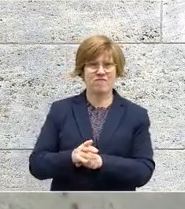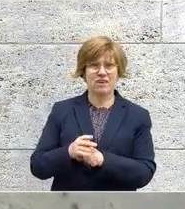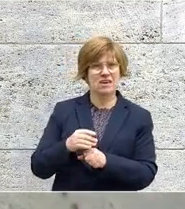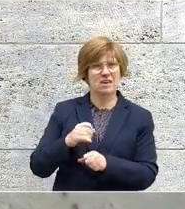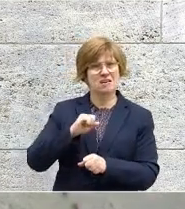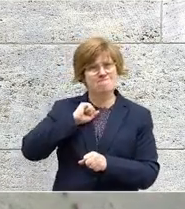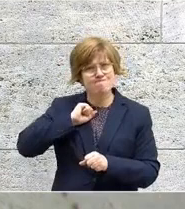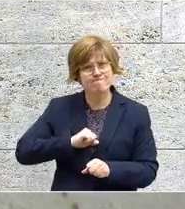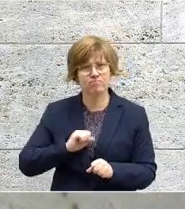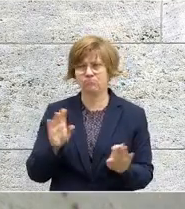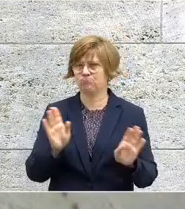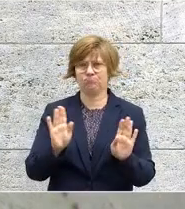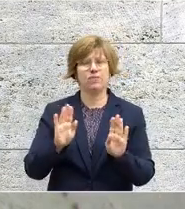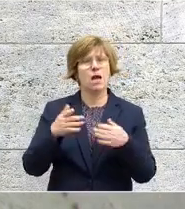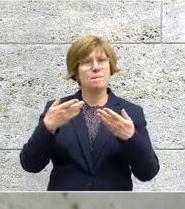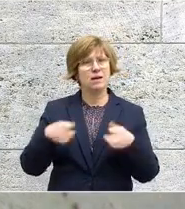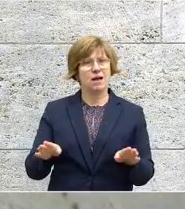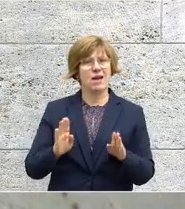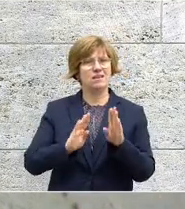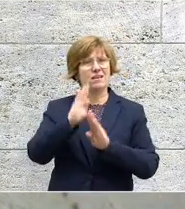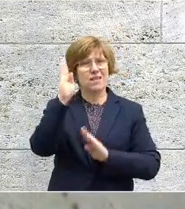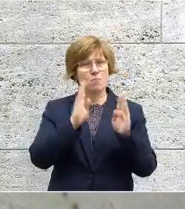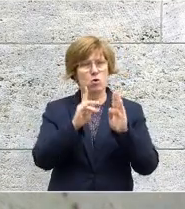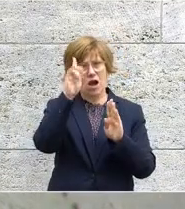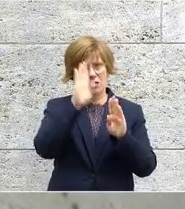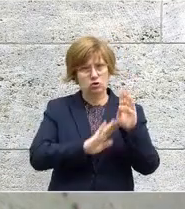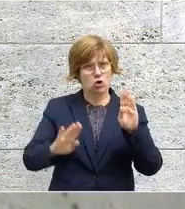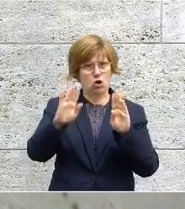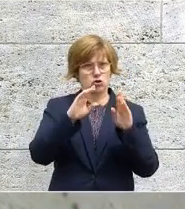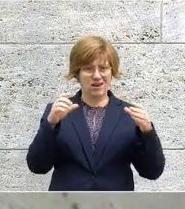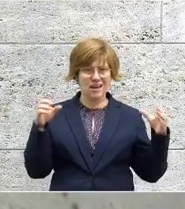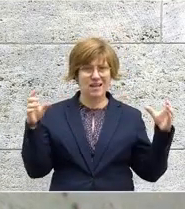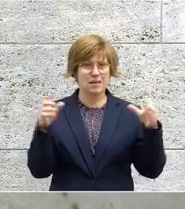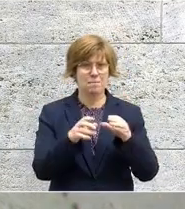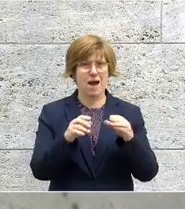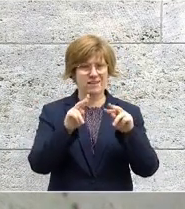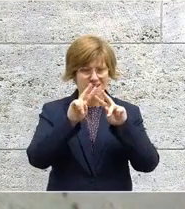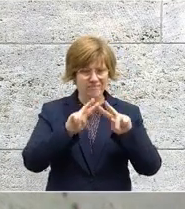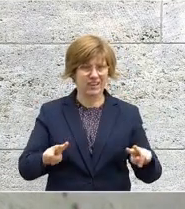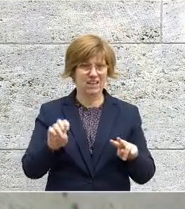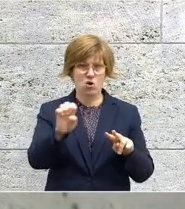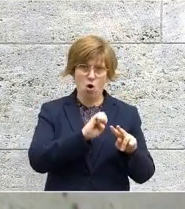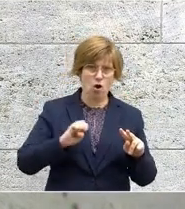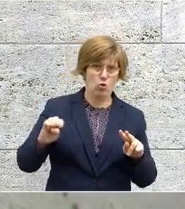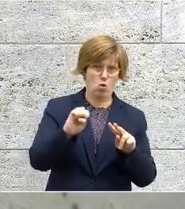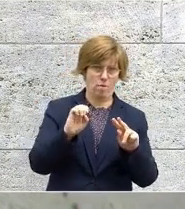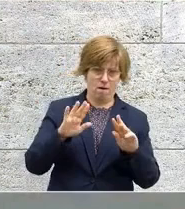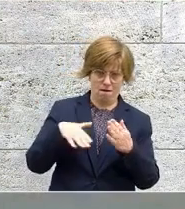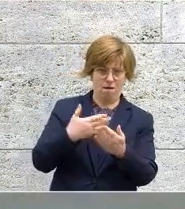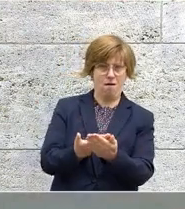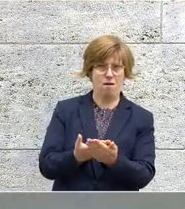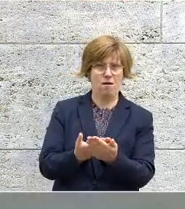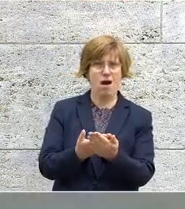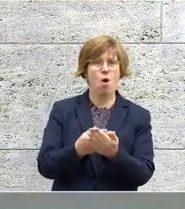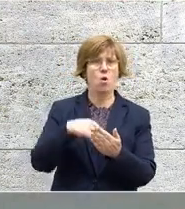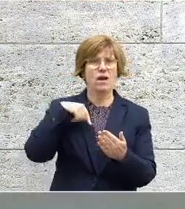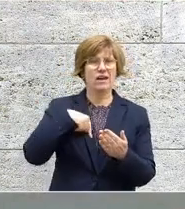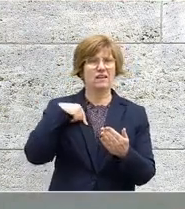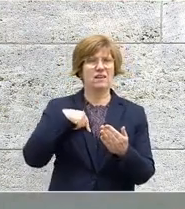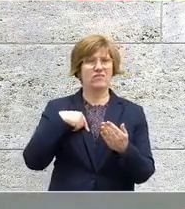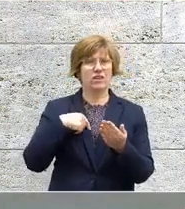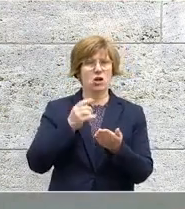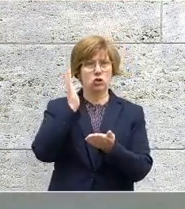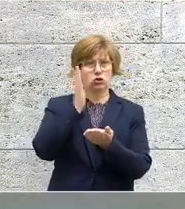sondern die Weichen für ein demokratisches Deutschland in einem geeinten und befriedeten Europa gestellt, auch wenn die Überwindung